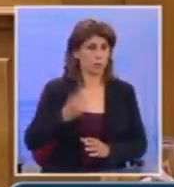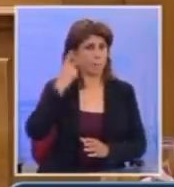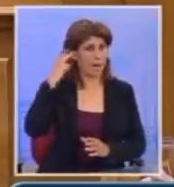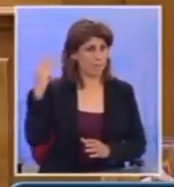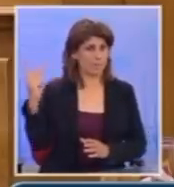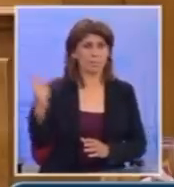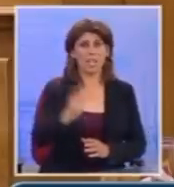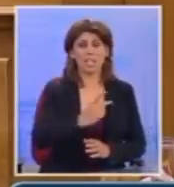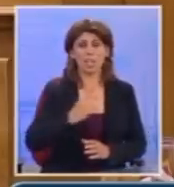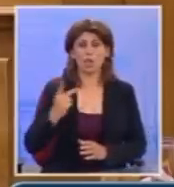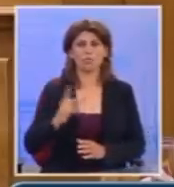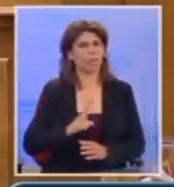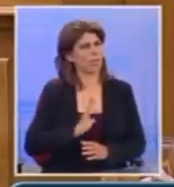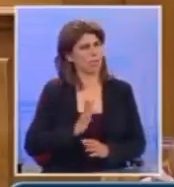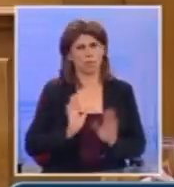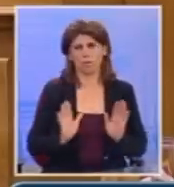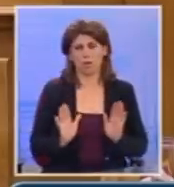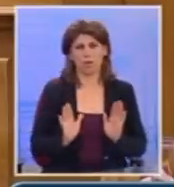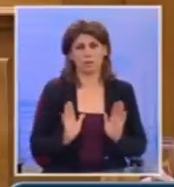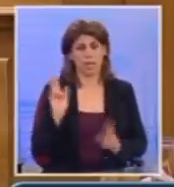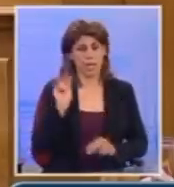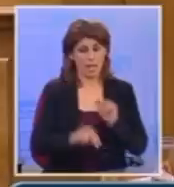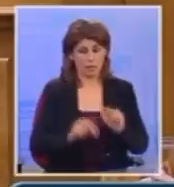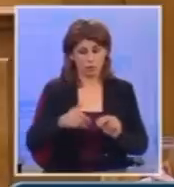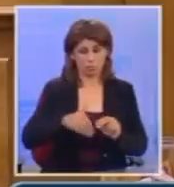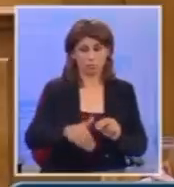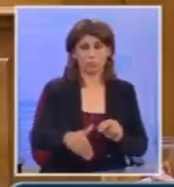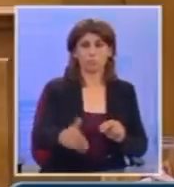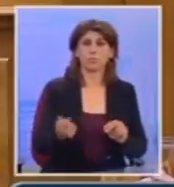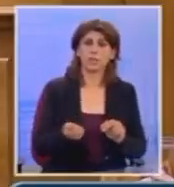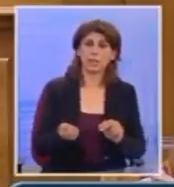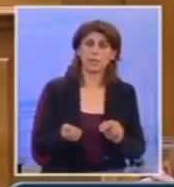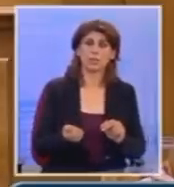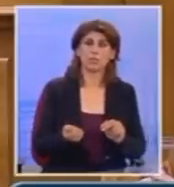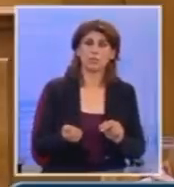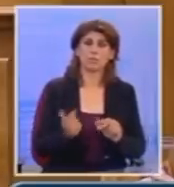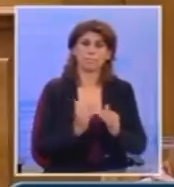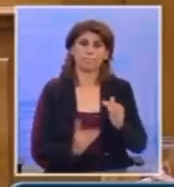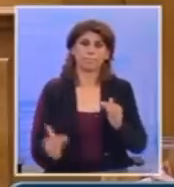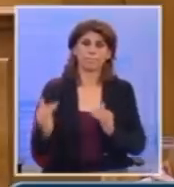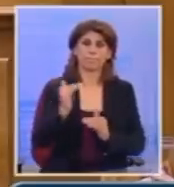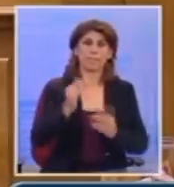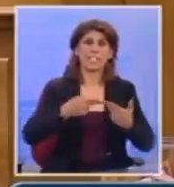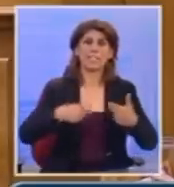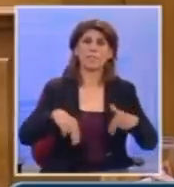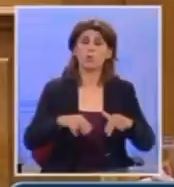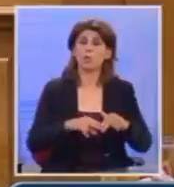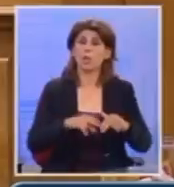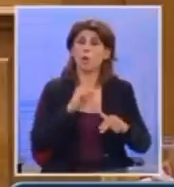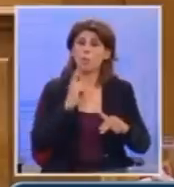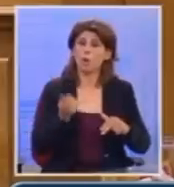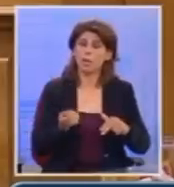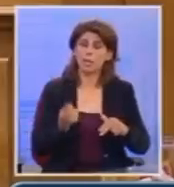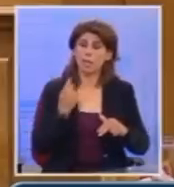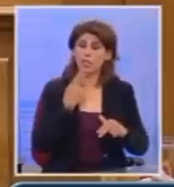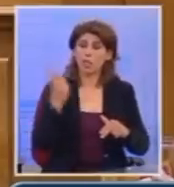ακαδημαϊκής κοινότητας δεν επιθυμεί οι εκλογές αυτές να γίνουν υπό την κηδεμονία των συμβουλίων όπως συνέβη τα 2